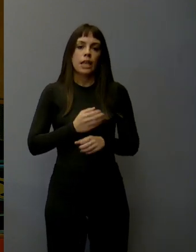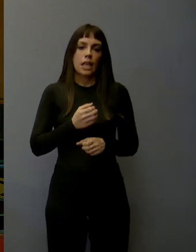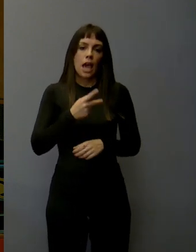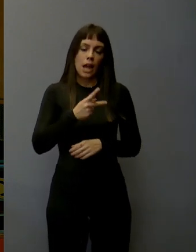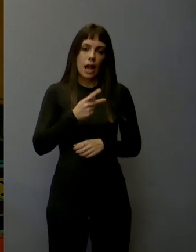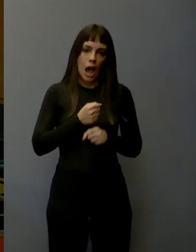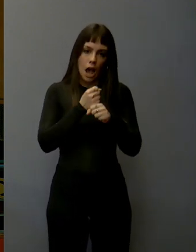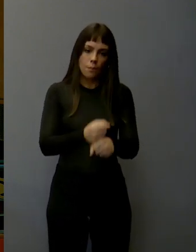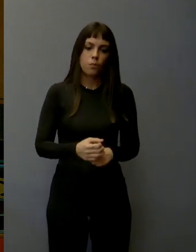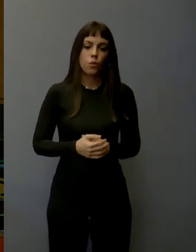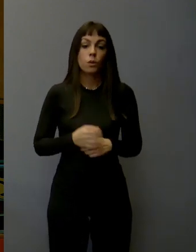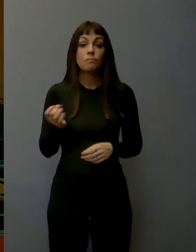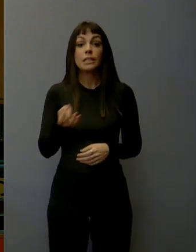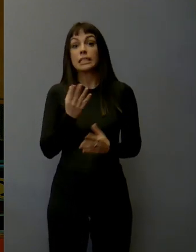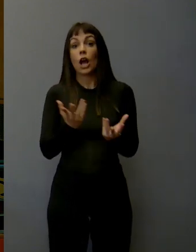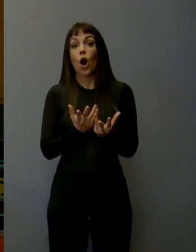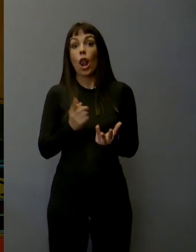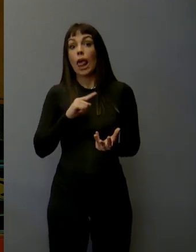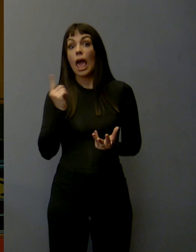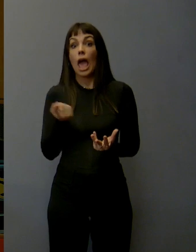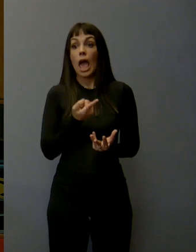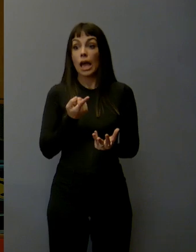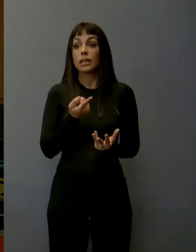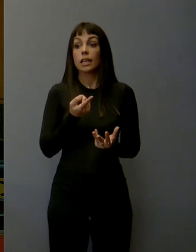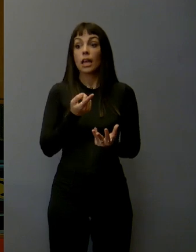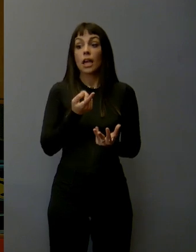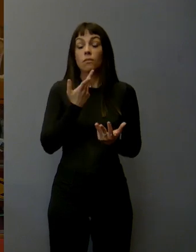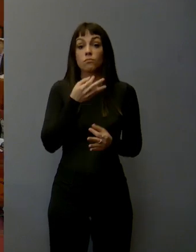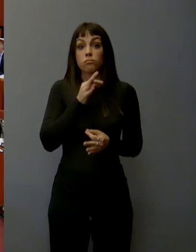se i suoi colleghi li consentono di esporre prego